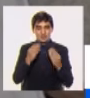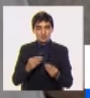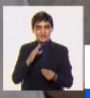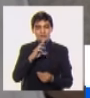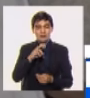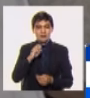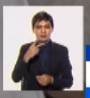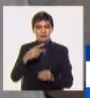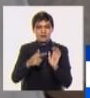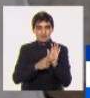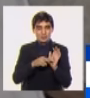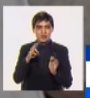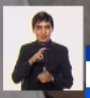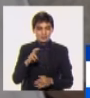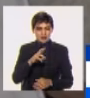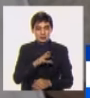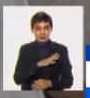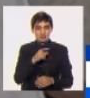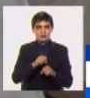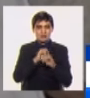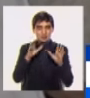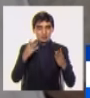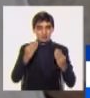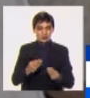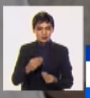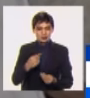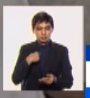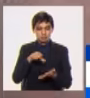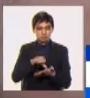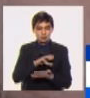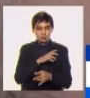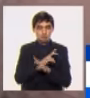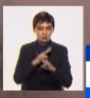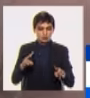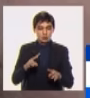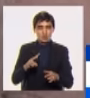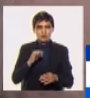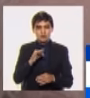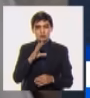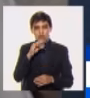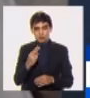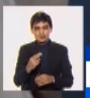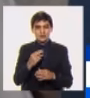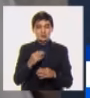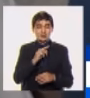27 января это святой день никто никакой соцработник не приходил